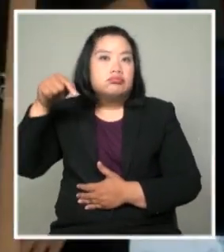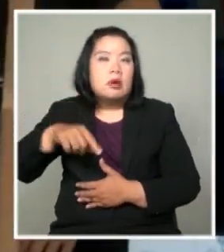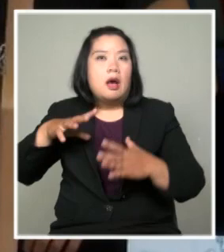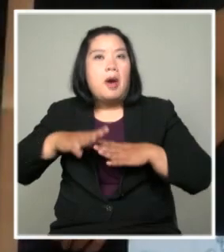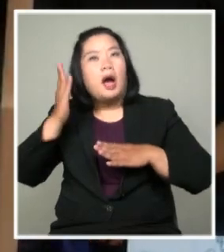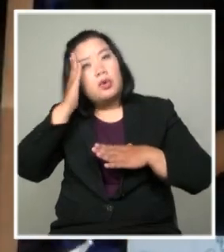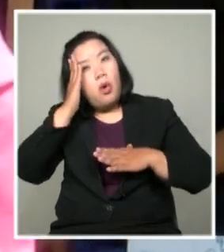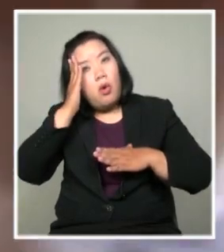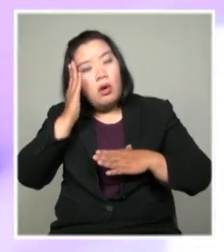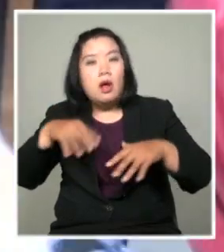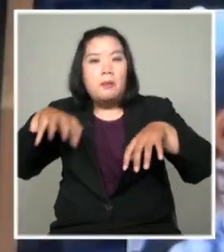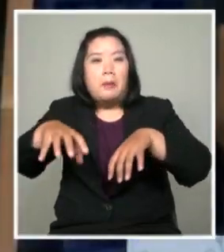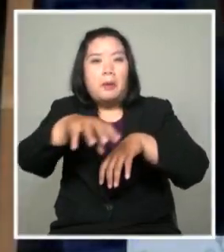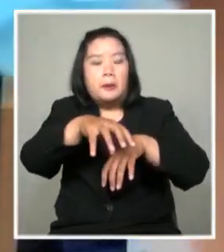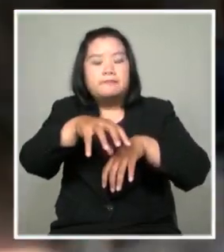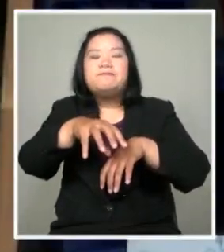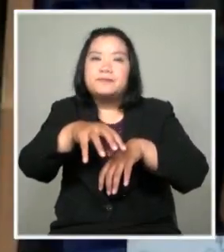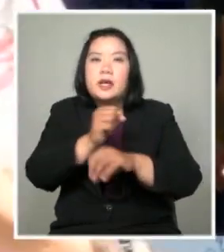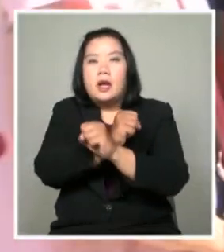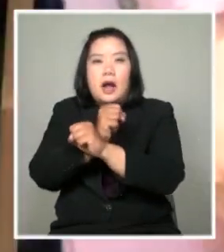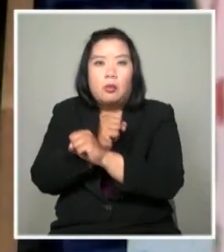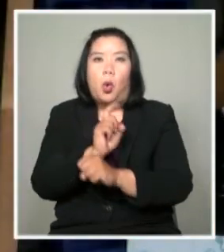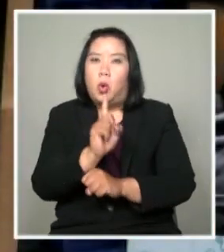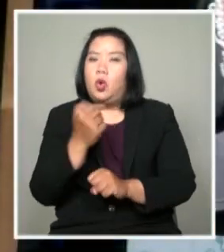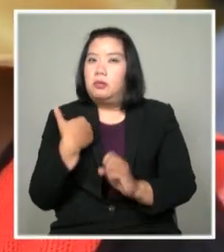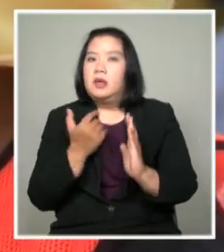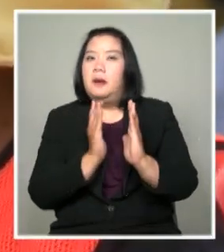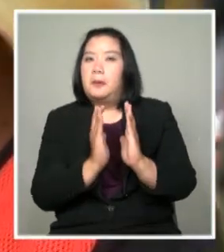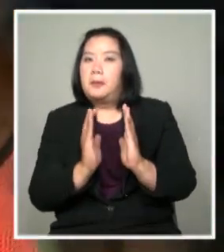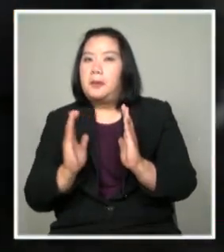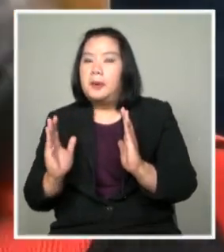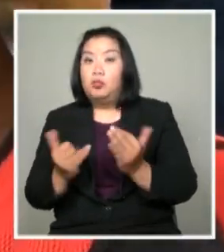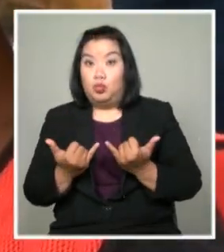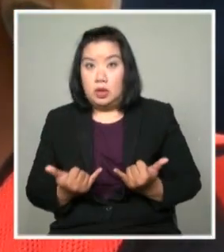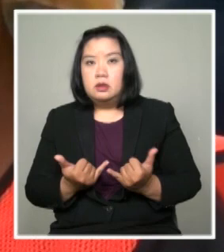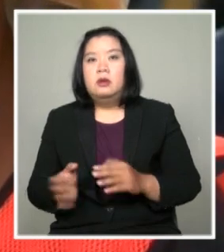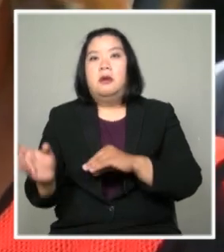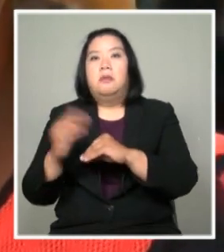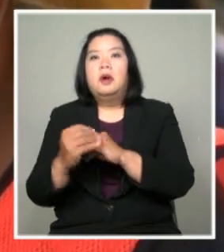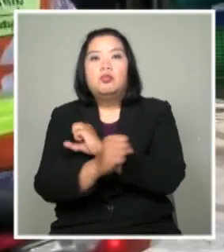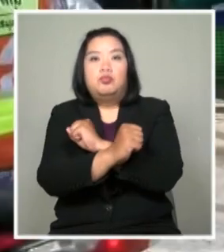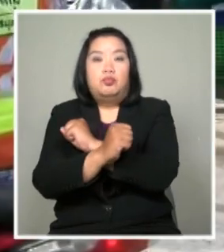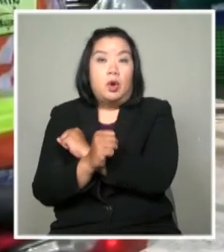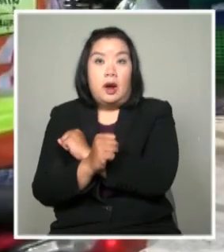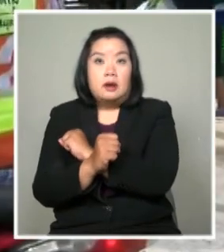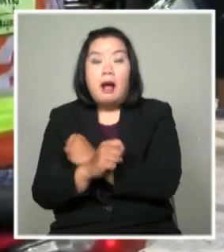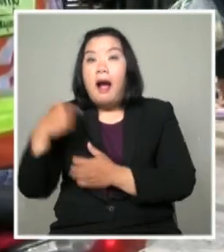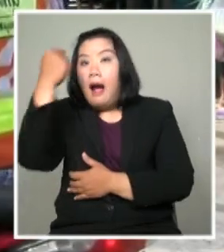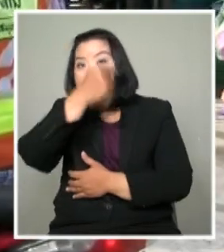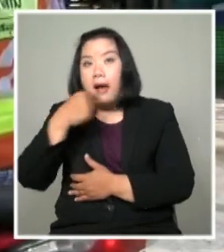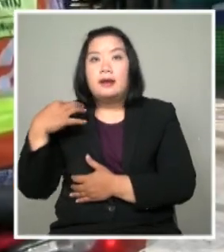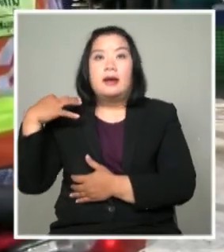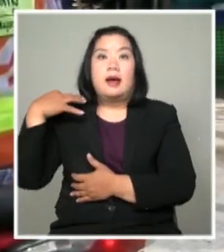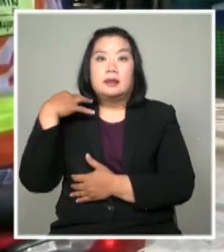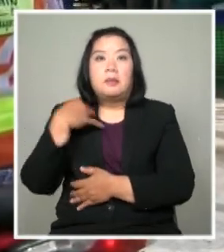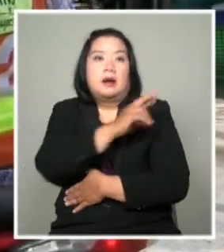ากก็ทำให้มีมาตรการออกมาเป็นระยะนะครับล่าสุดมีประกาศในการเพิ่มเติมในการเรียกอาสาสมัครสาธาร